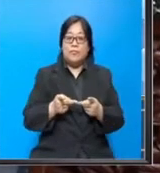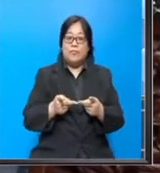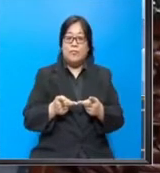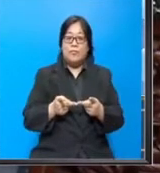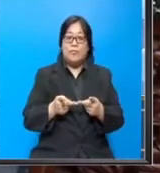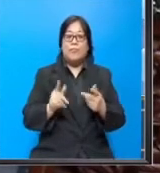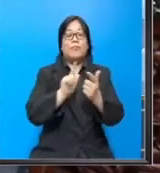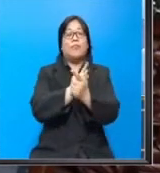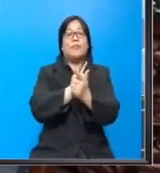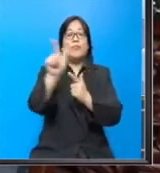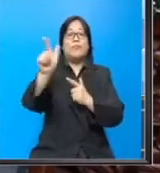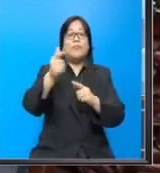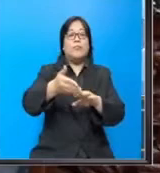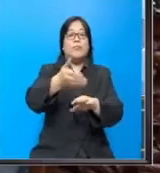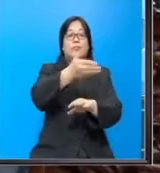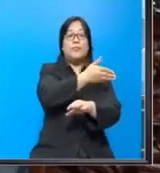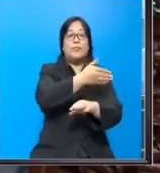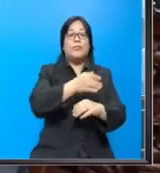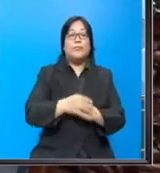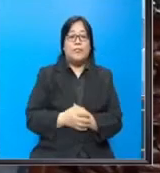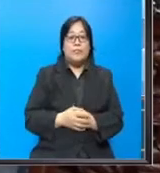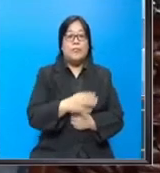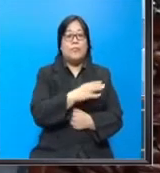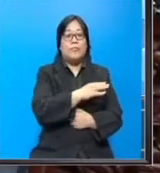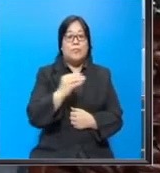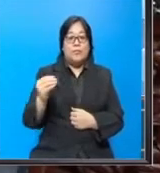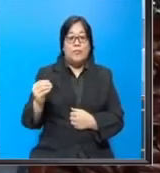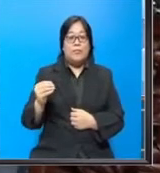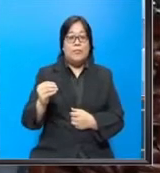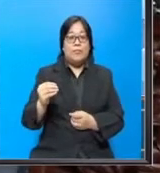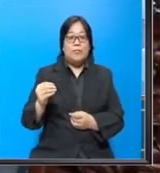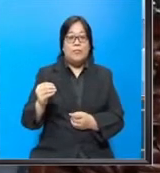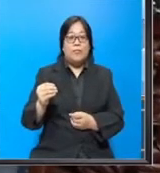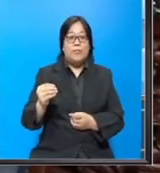yang diluluskan sebelum ini dana